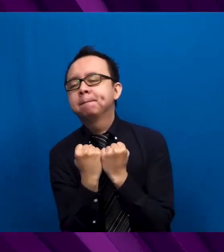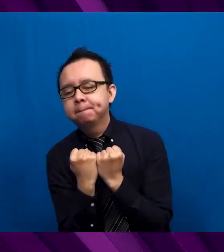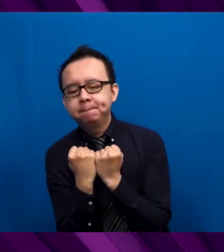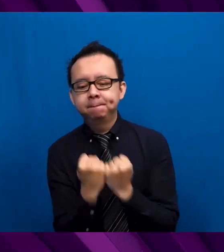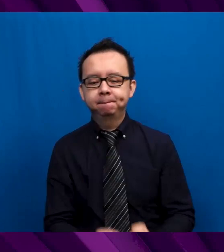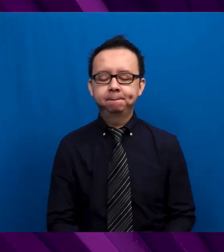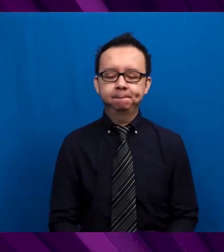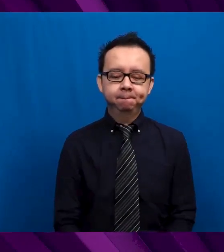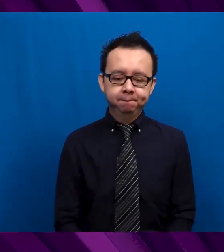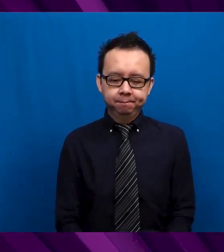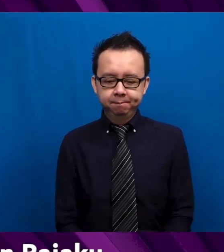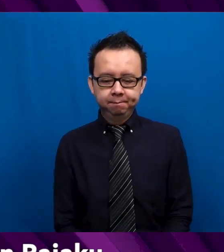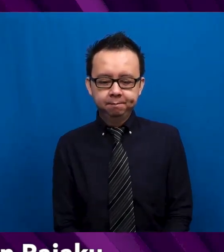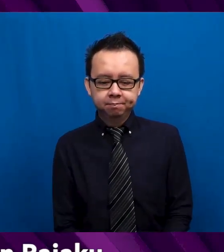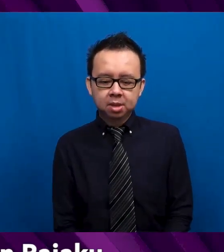berharap